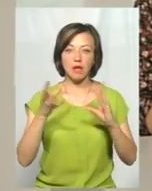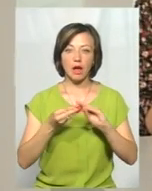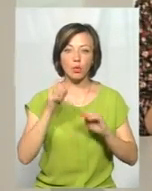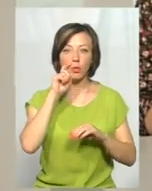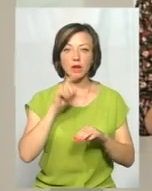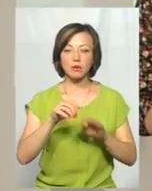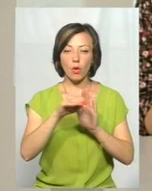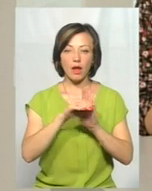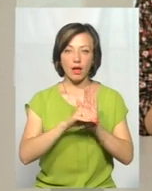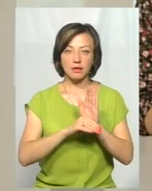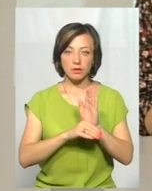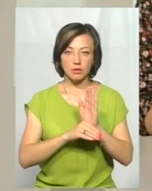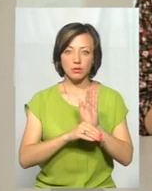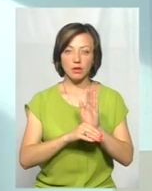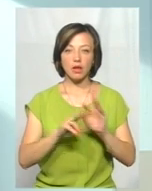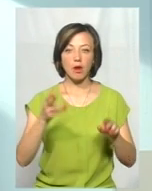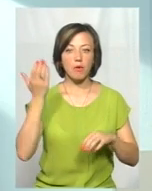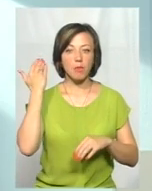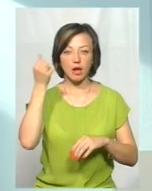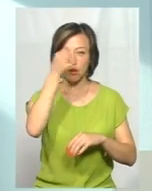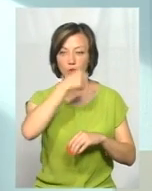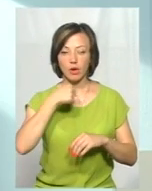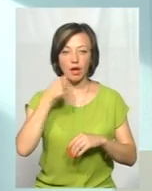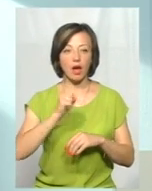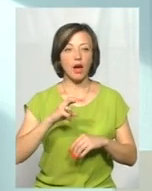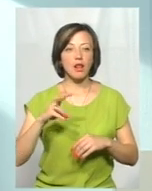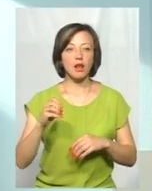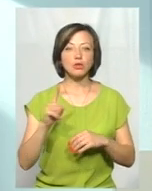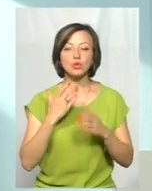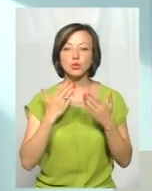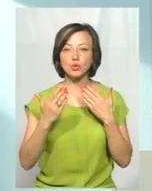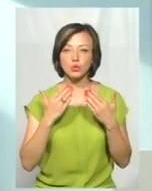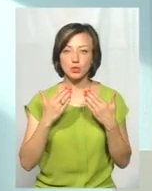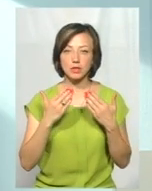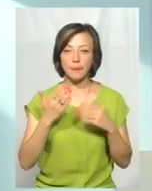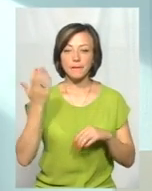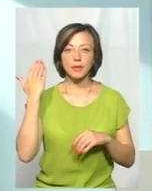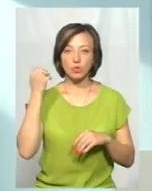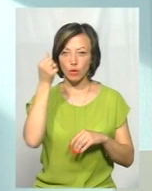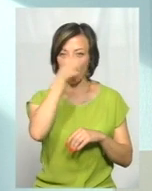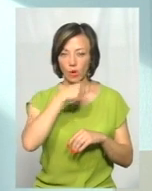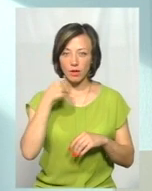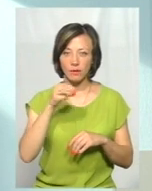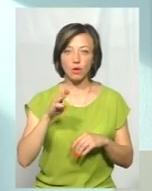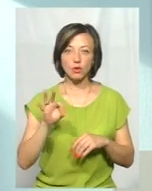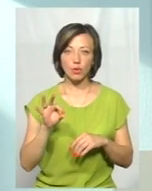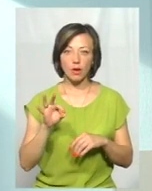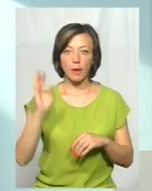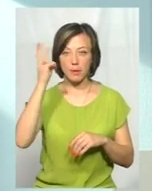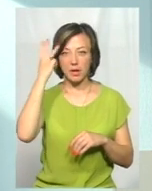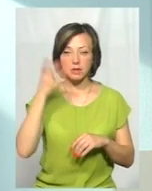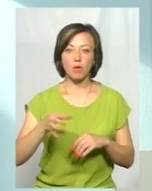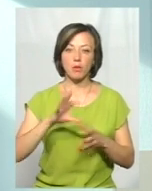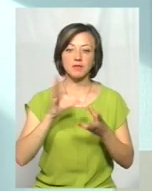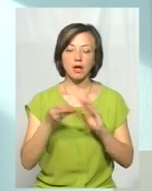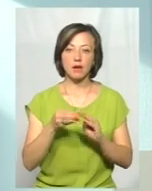загальноукраїнського рейтингу, так як попередні роки. Однак, що стосується минулих років, то Хмельницька область